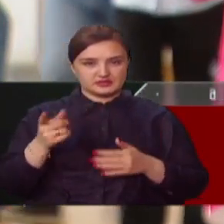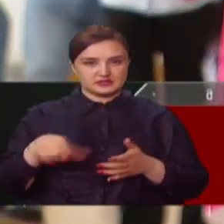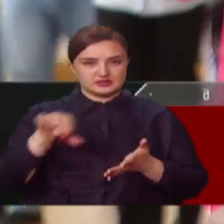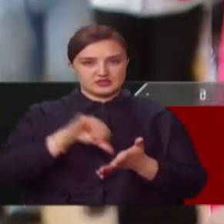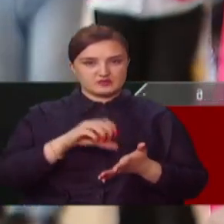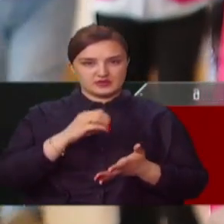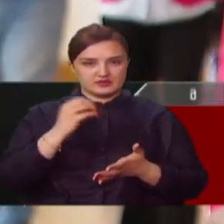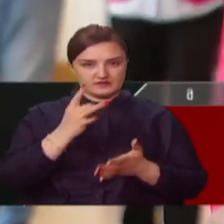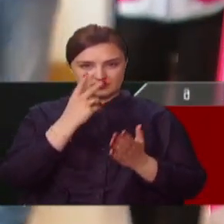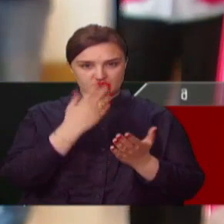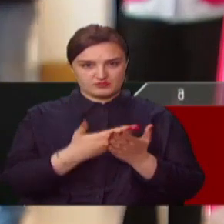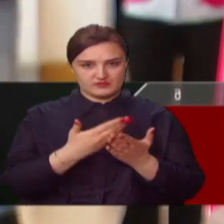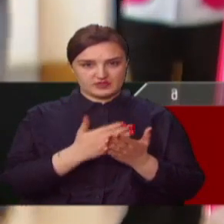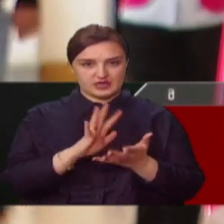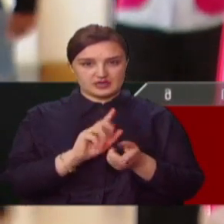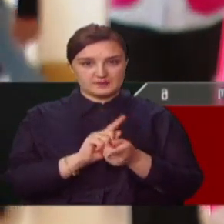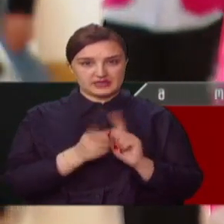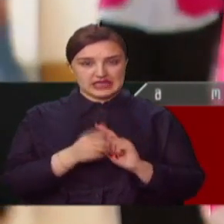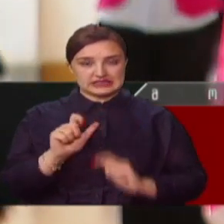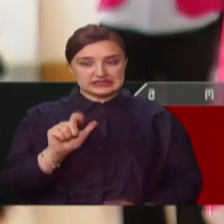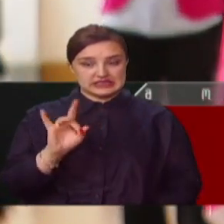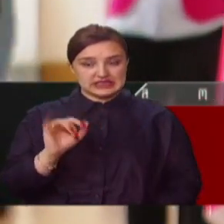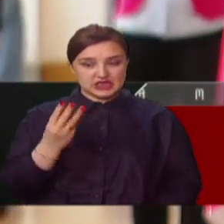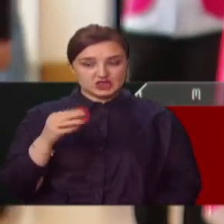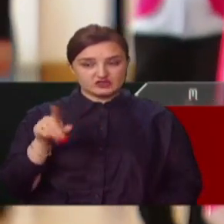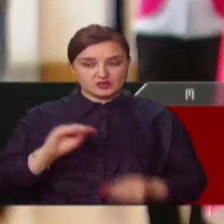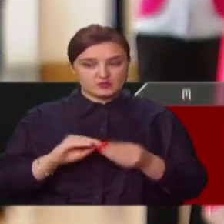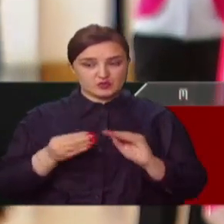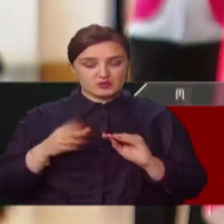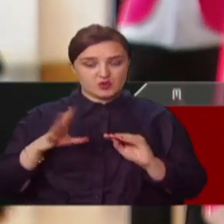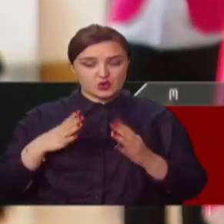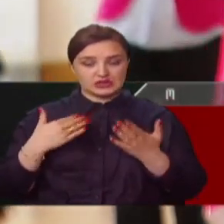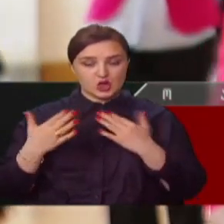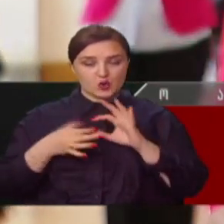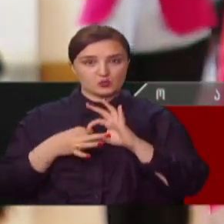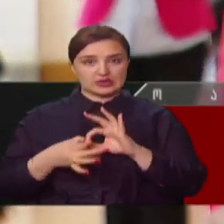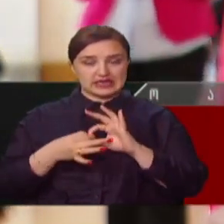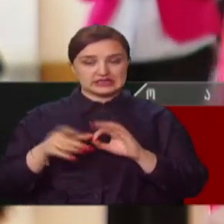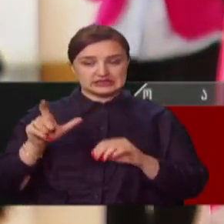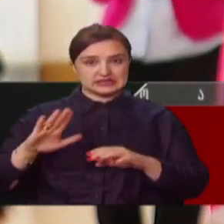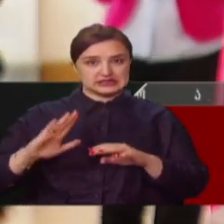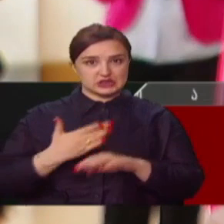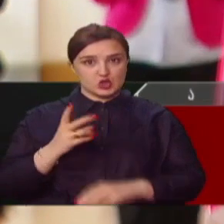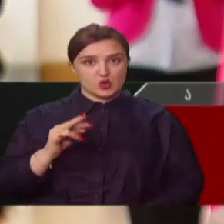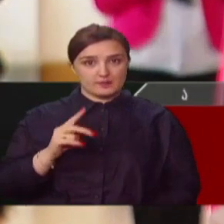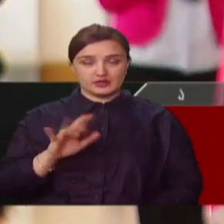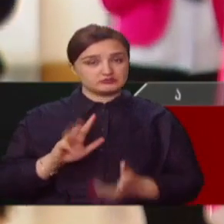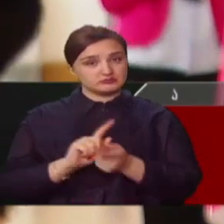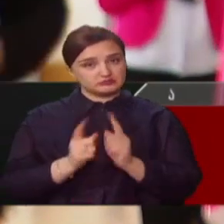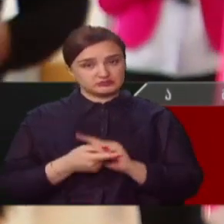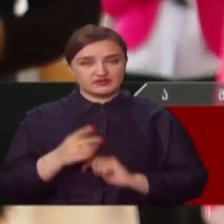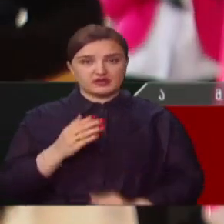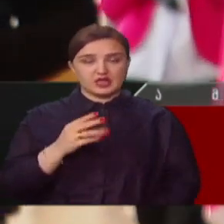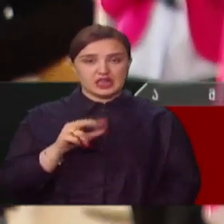კიდევ ერთხელ აჩვენებს იმას, რომ არა თუ ბატონ აზარაშვილს ჰქონდა პრობლემა კომუნიკაციის, რის გამოც ის გადააყენა ირაკლი კობახიძემ, არამედ მათ შორის ბატონ